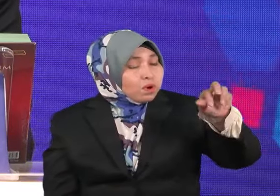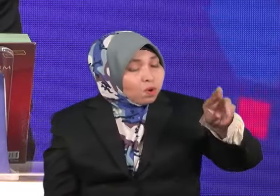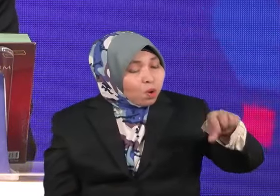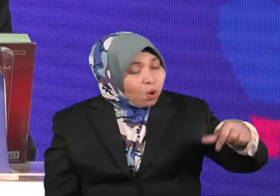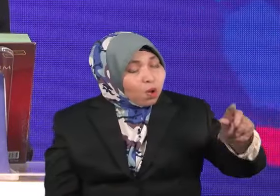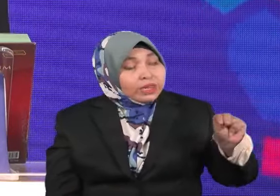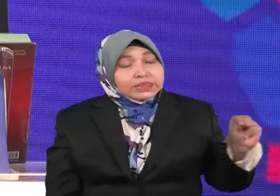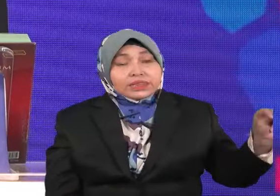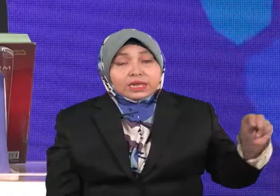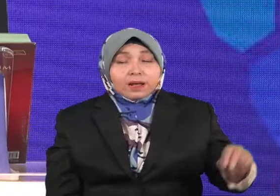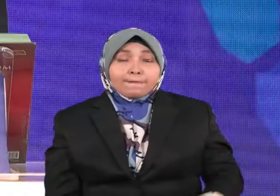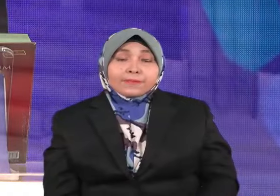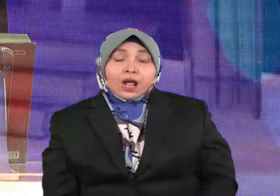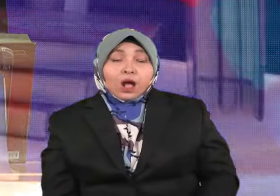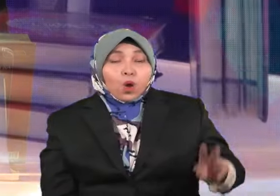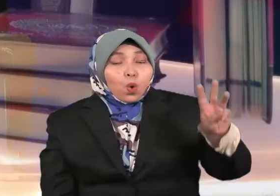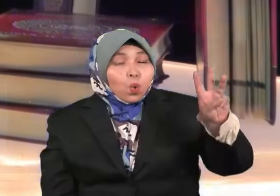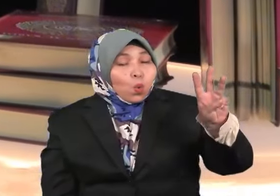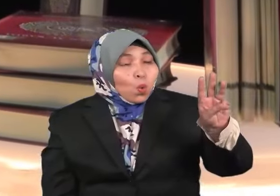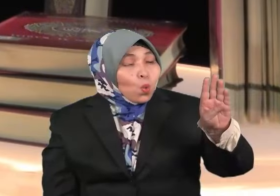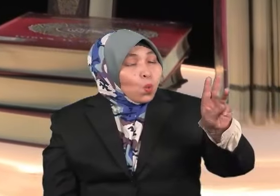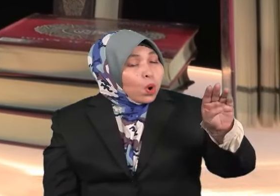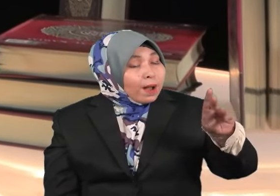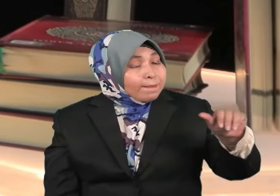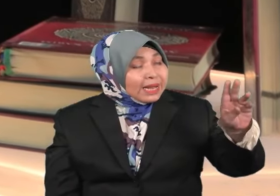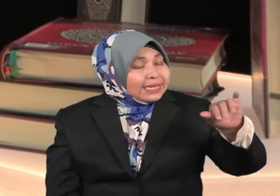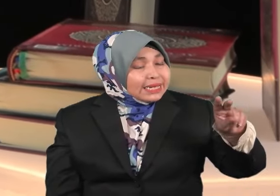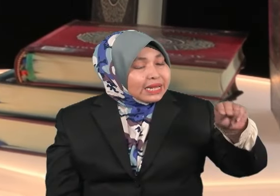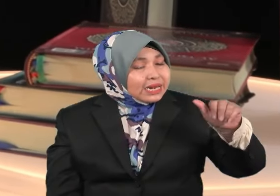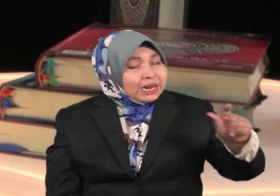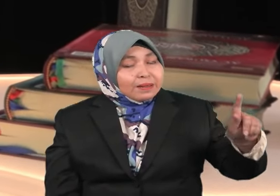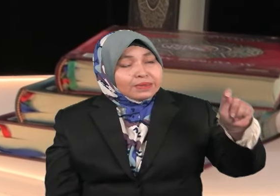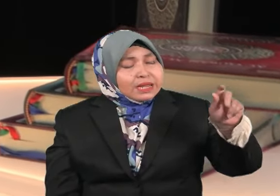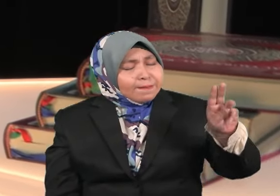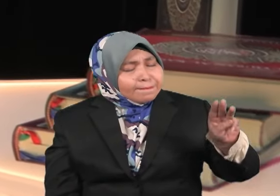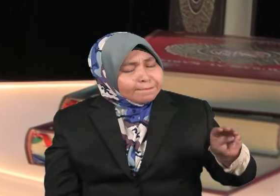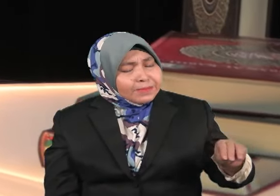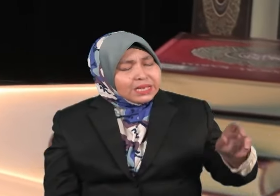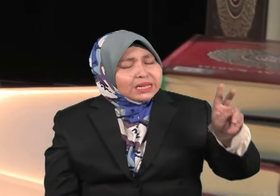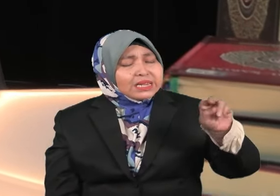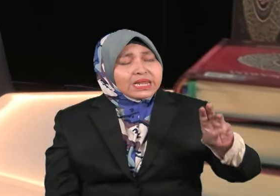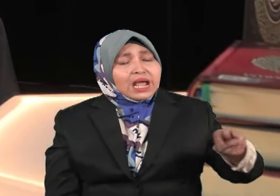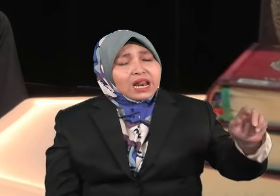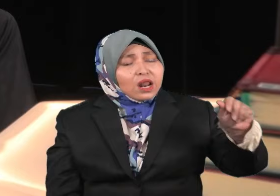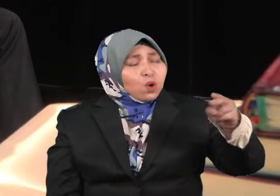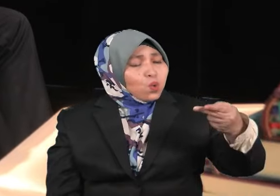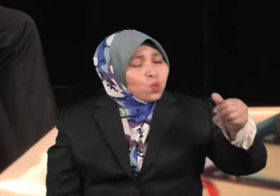وَالْفُرْقَانِ وَبَيِّنَاتٍ مِّنَ